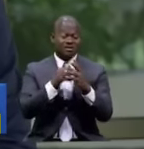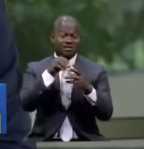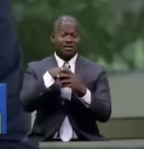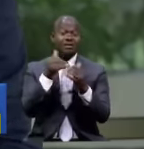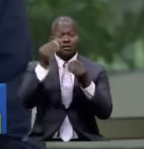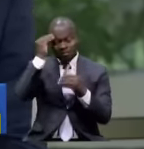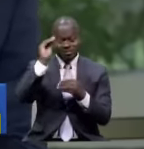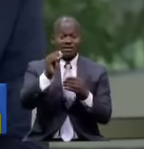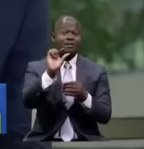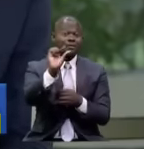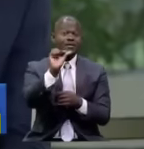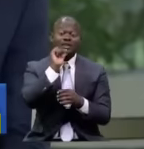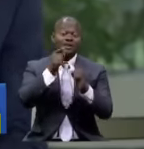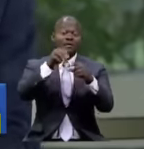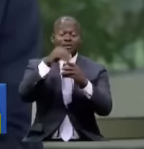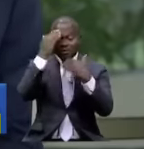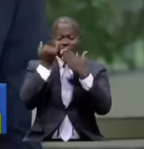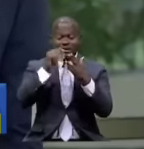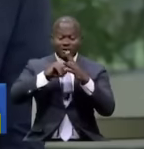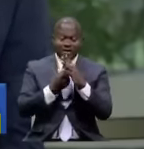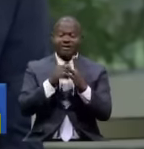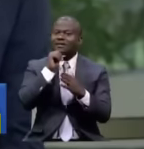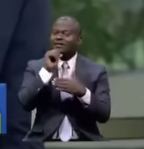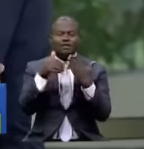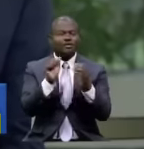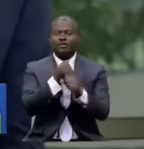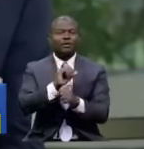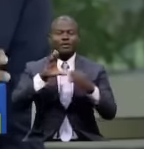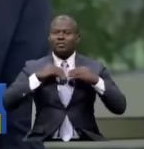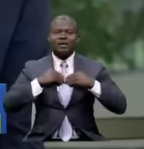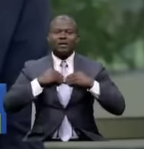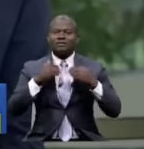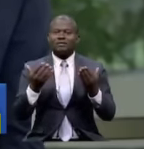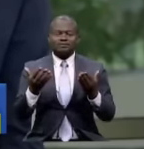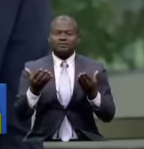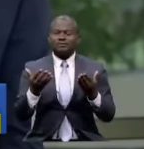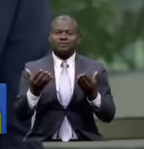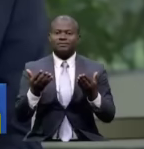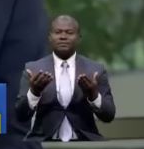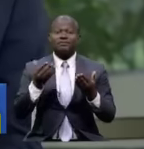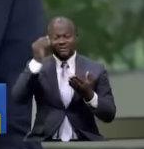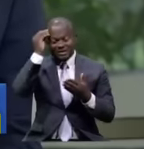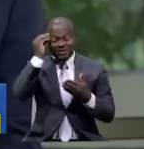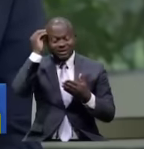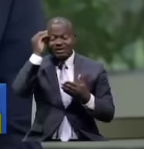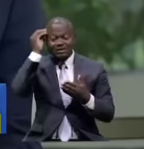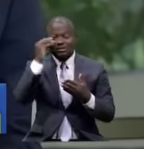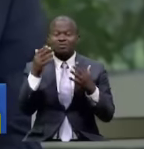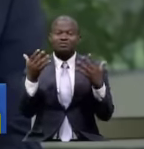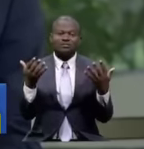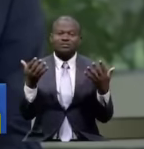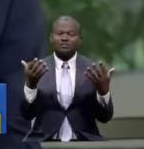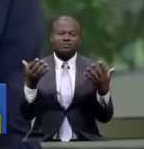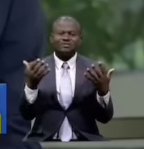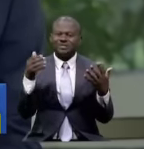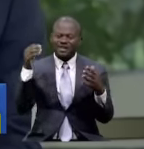nakwemera ibitekerezo bye y'ubutindi nk'ibyo ngibyo ko bijyaho